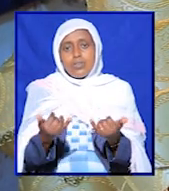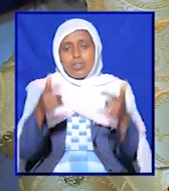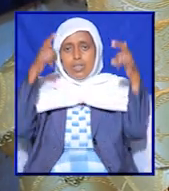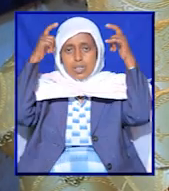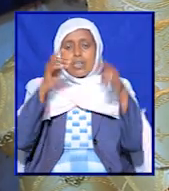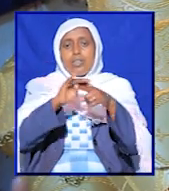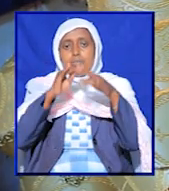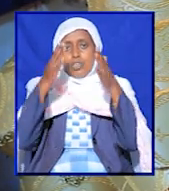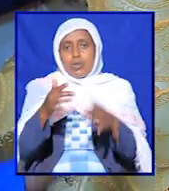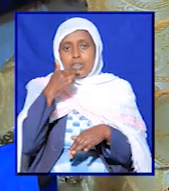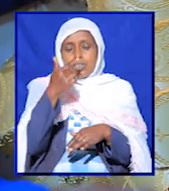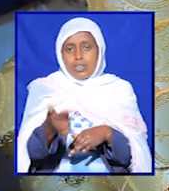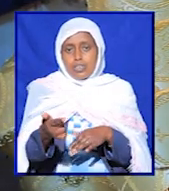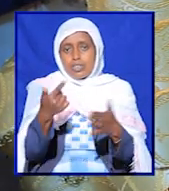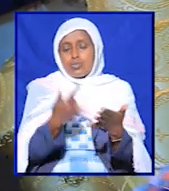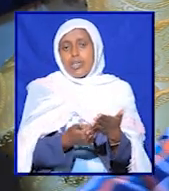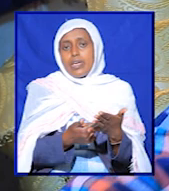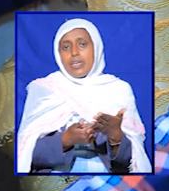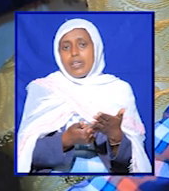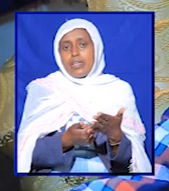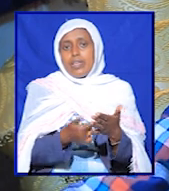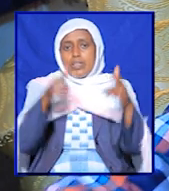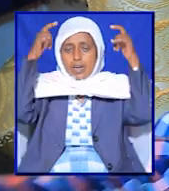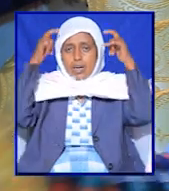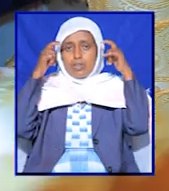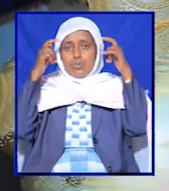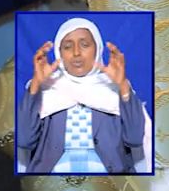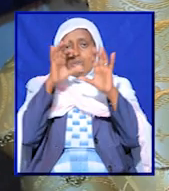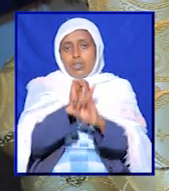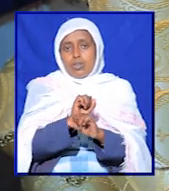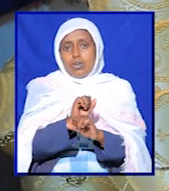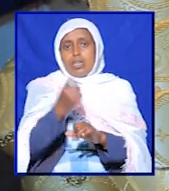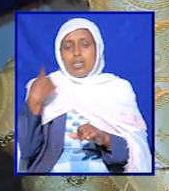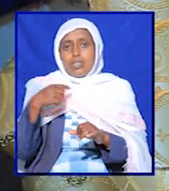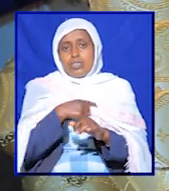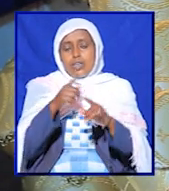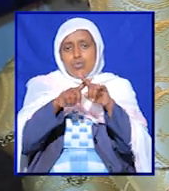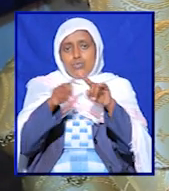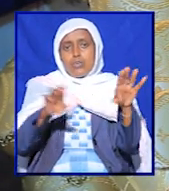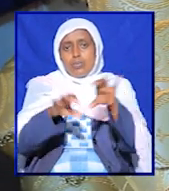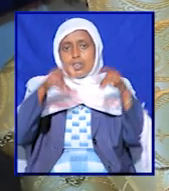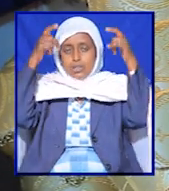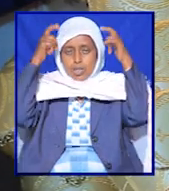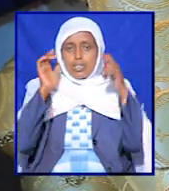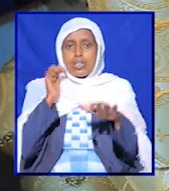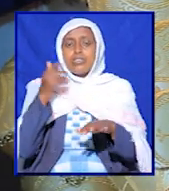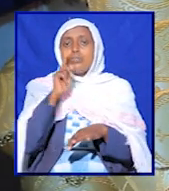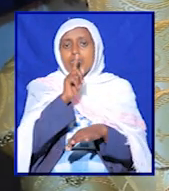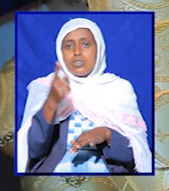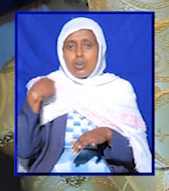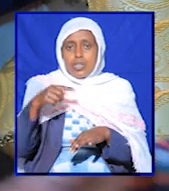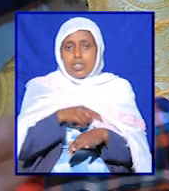አክሊል ባለሙያ እንደነገረቻችሁ ይሄ የአክሊሎች አልቀዋል። የኛን ግን ልዩ የሚያደርጋቸው አክሊላችን